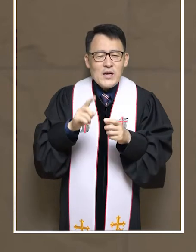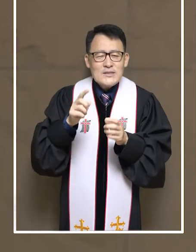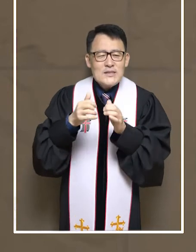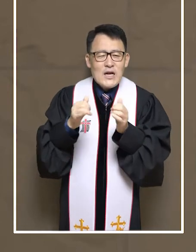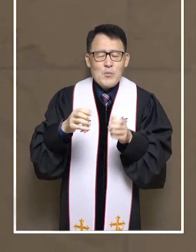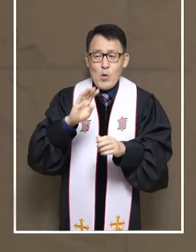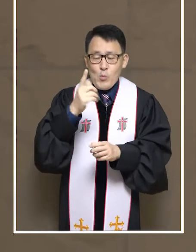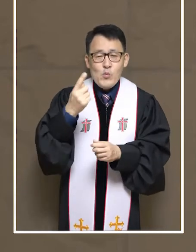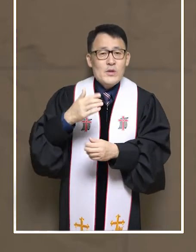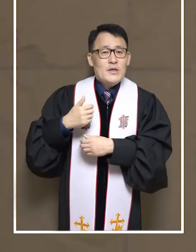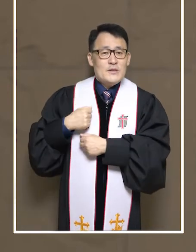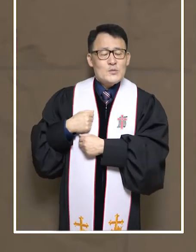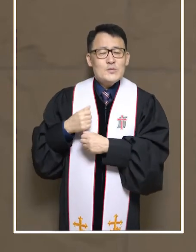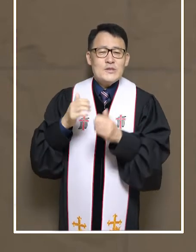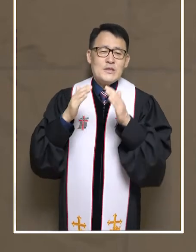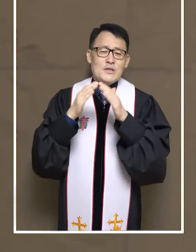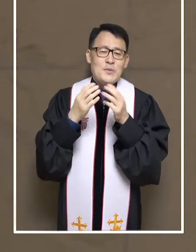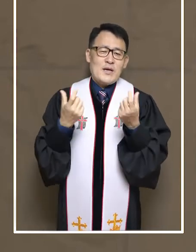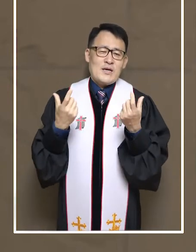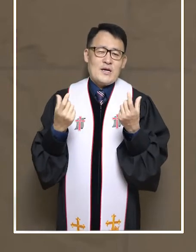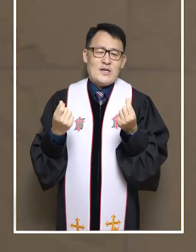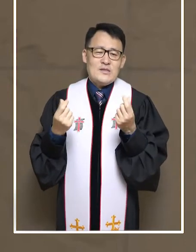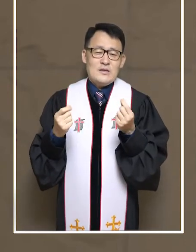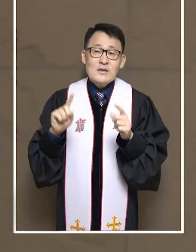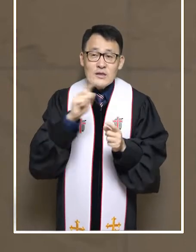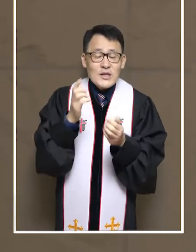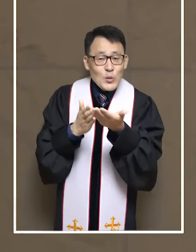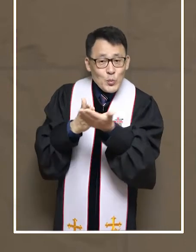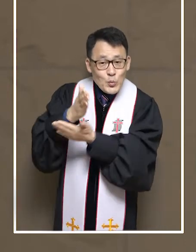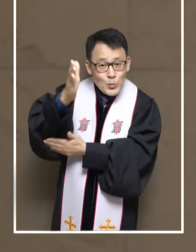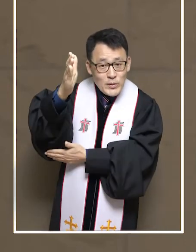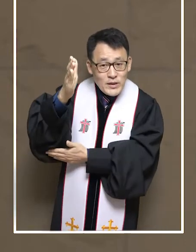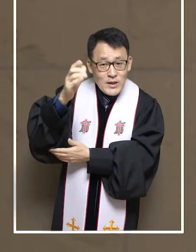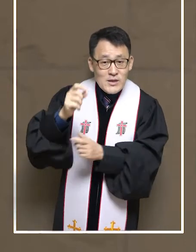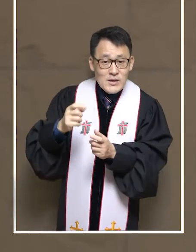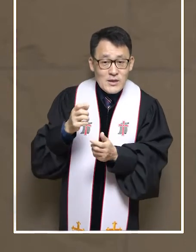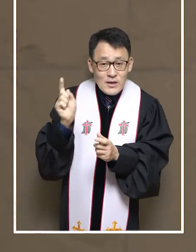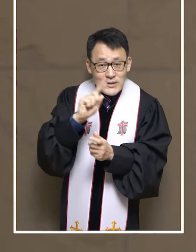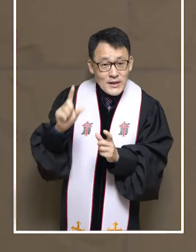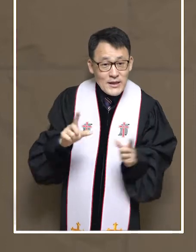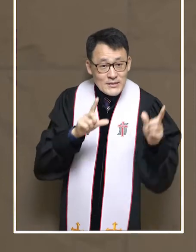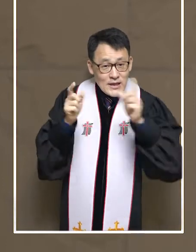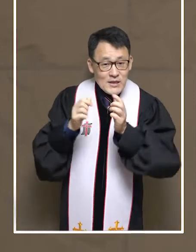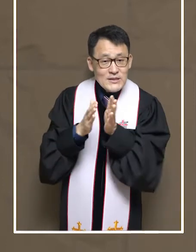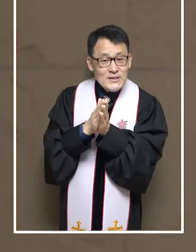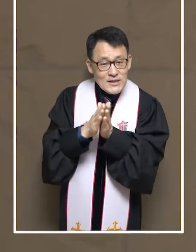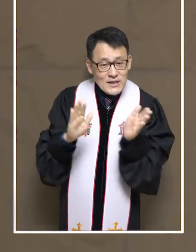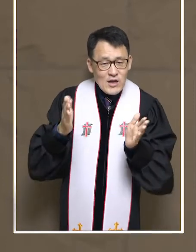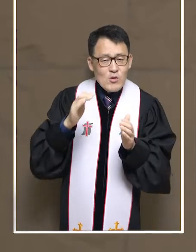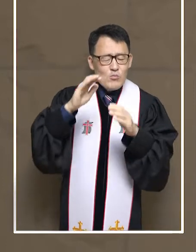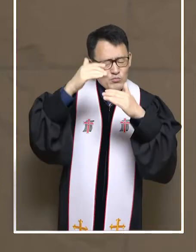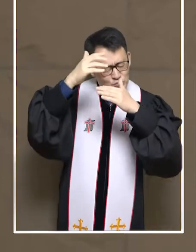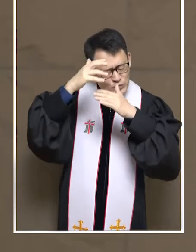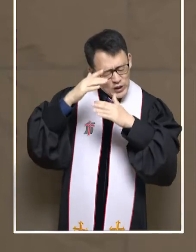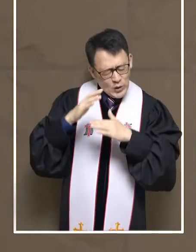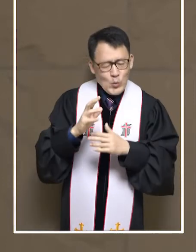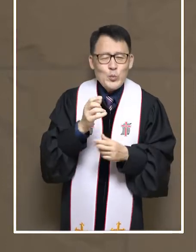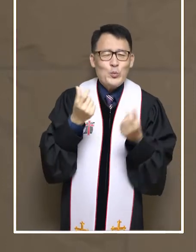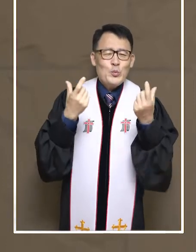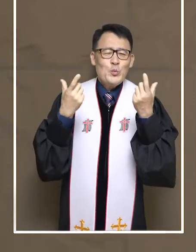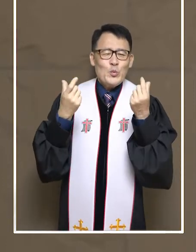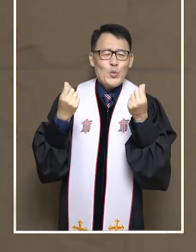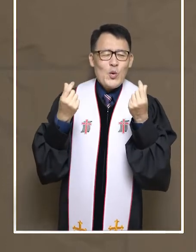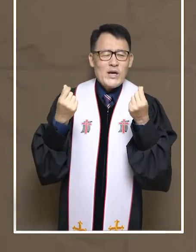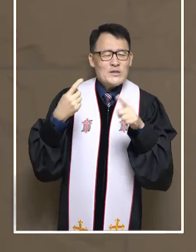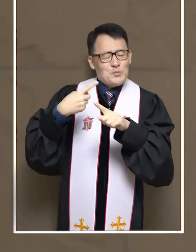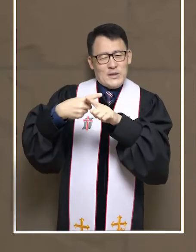거기가 그분의 보디발의 집이었어요. 근데 그곳을 어떻게 통과하셨나? 제가 그